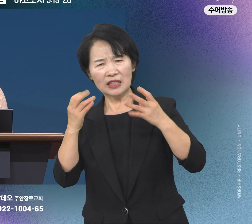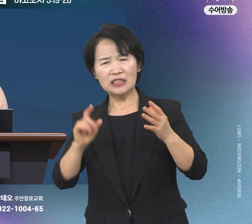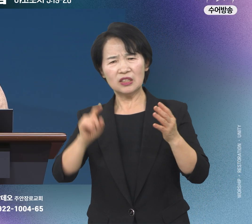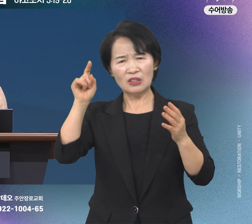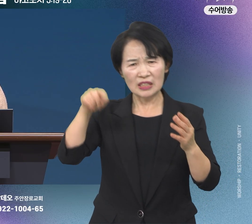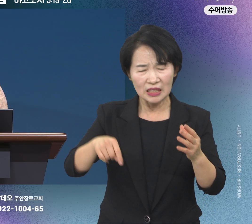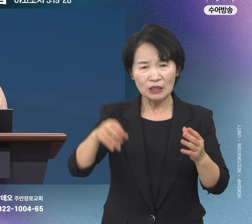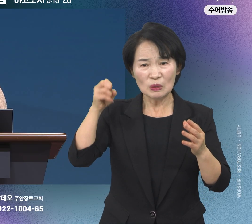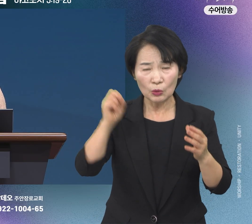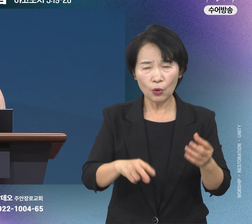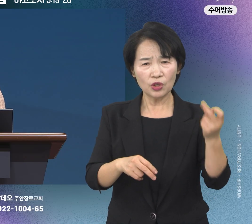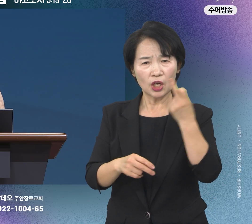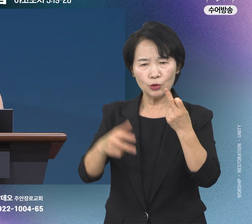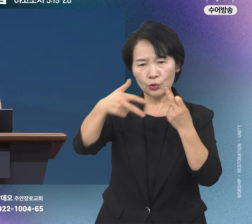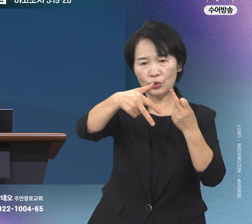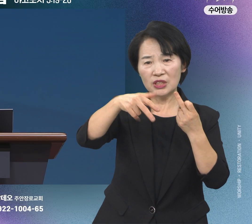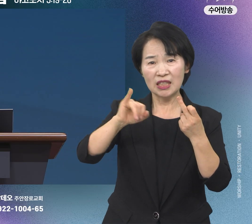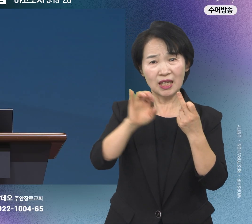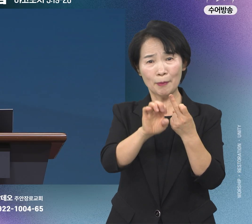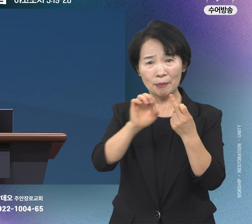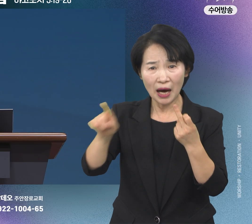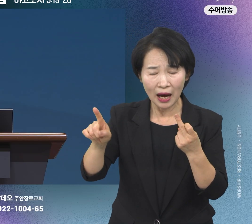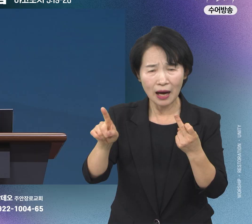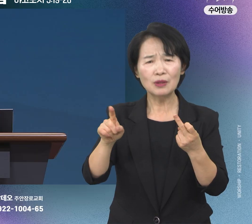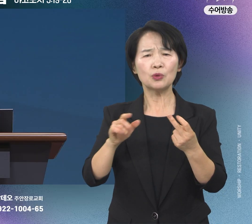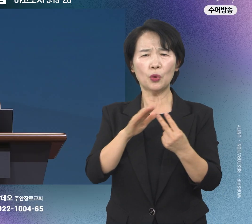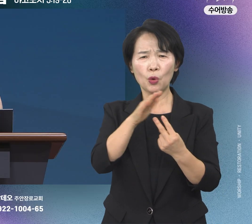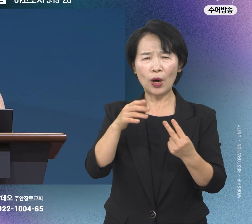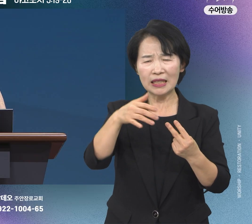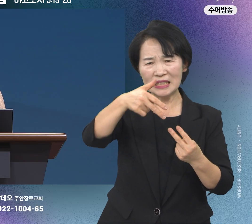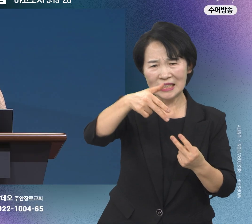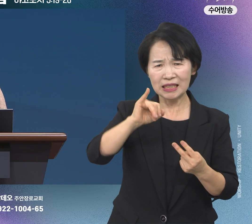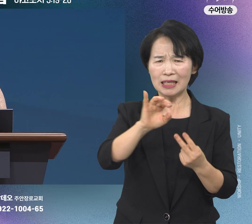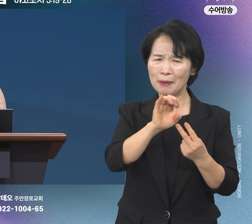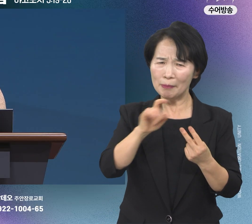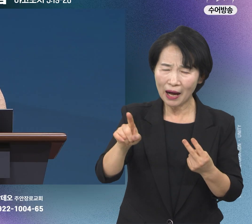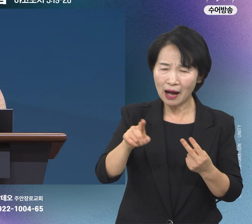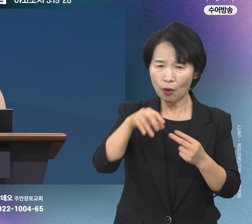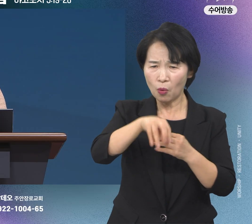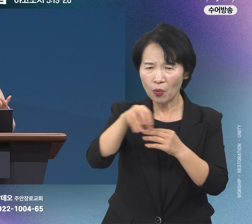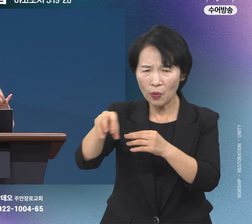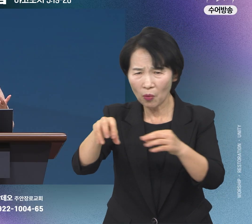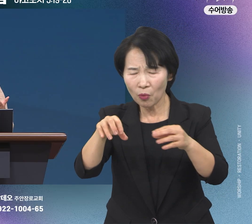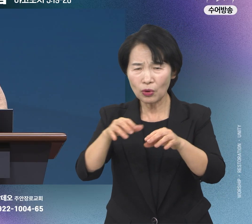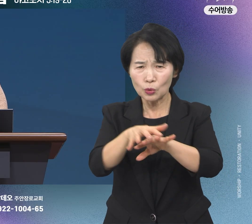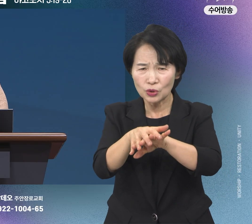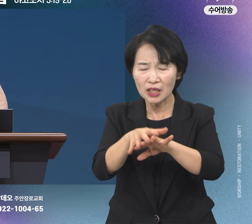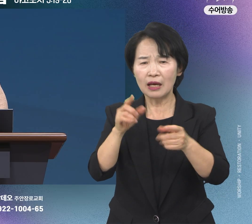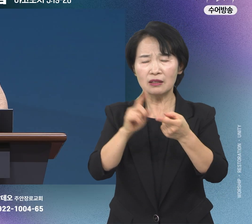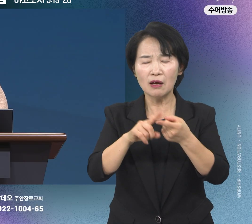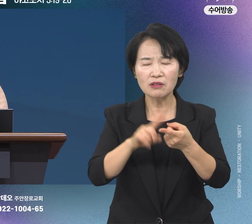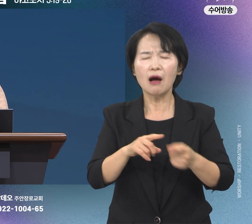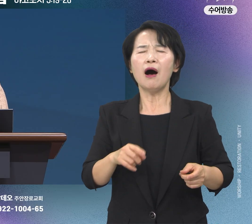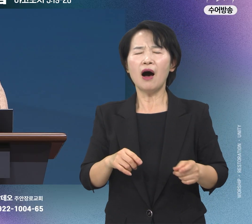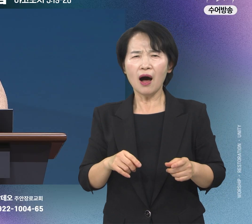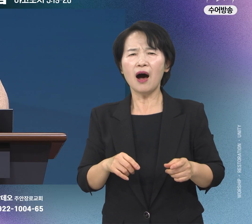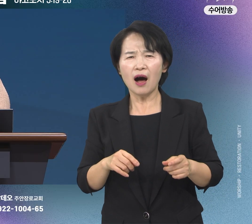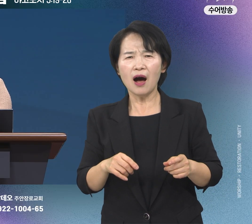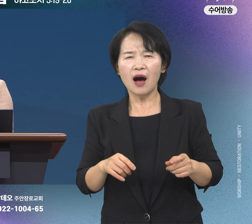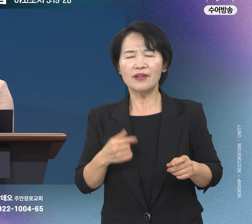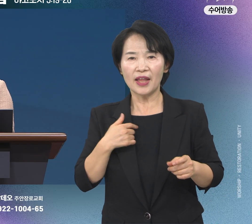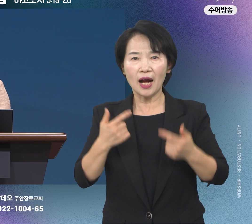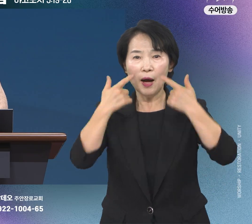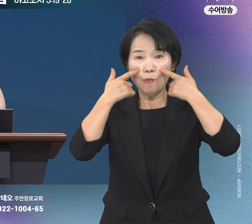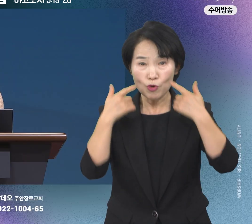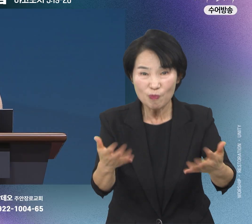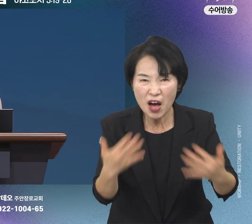세워진 요한계시록의 실상이 함께하고 있는 그 나라구나. 그래서 그 말씀들이 제가 구원을 받기 위해 반드시